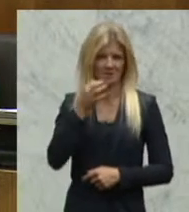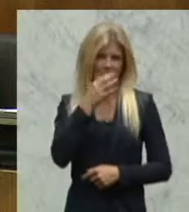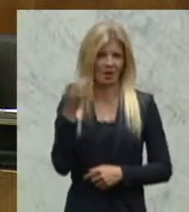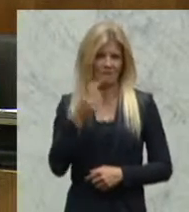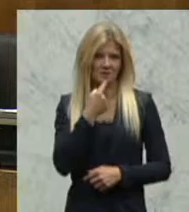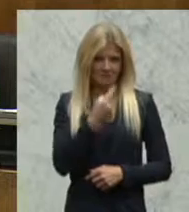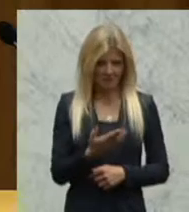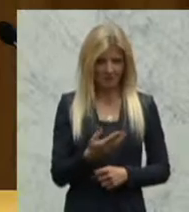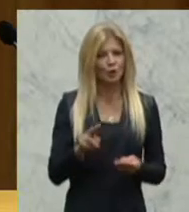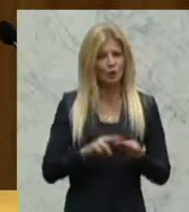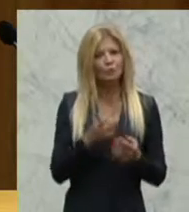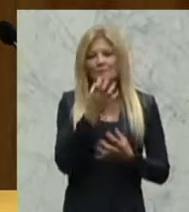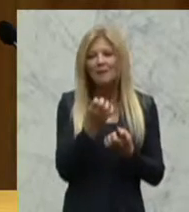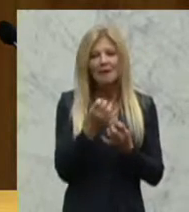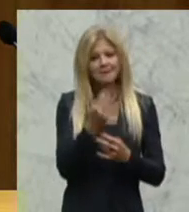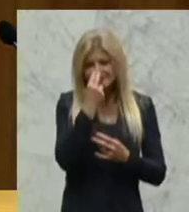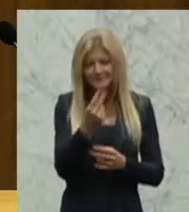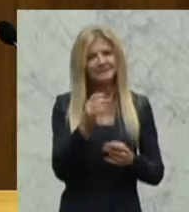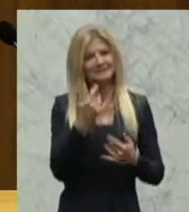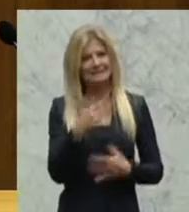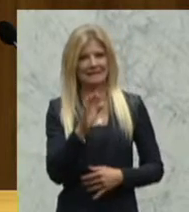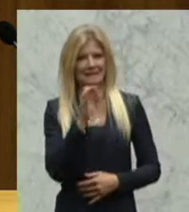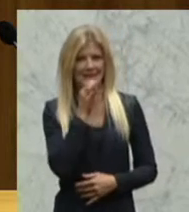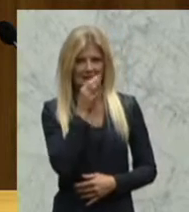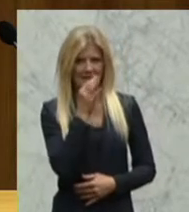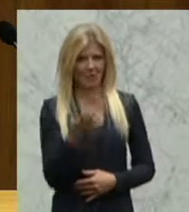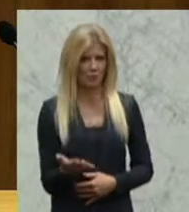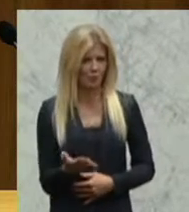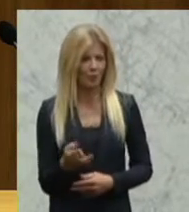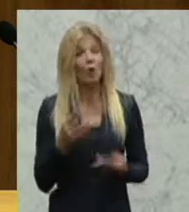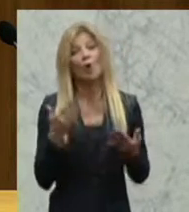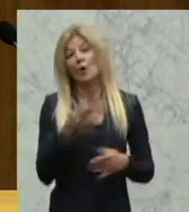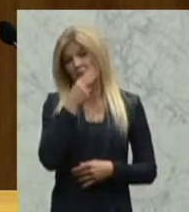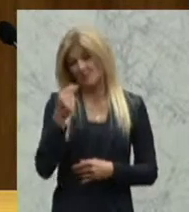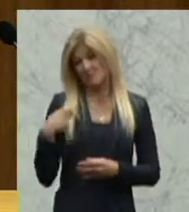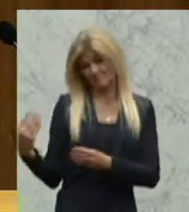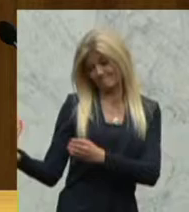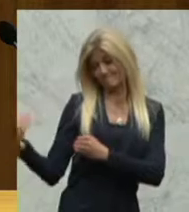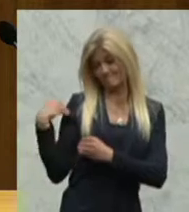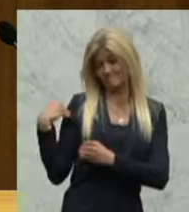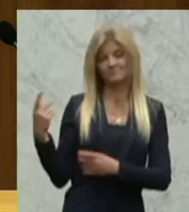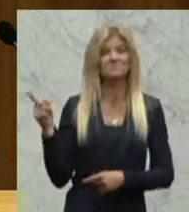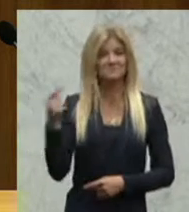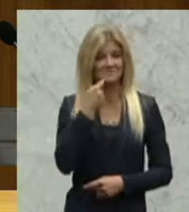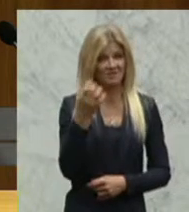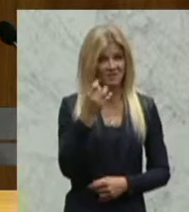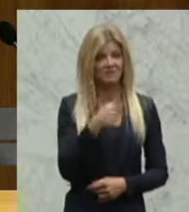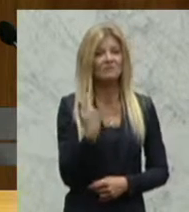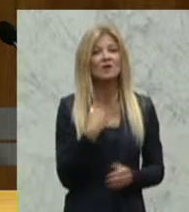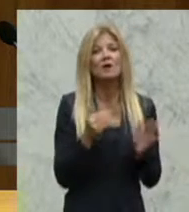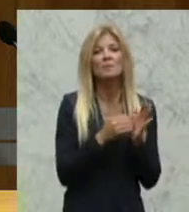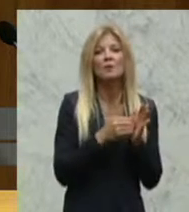spricht und der die Praxis sehr gut kennt. Heute zu Mittag eingeholt. Wir brauchen